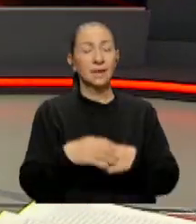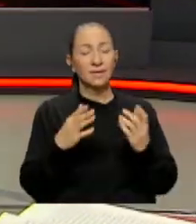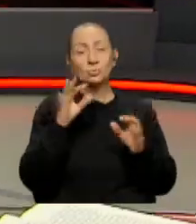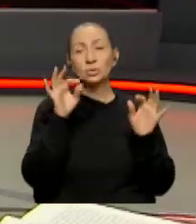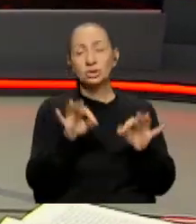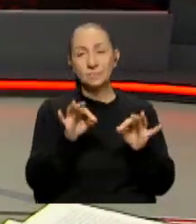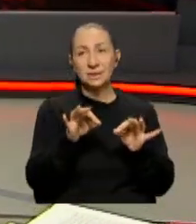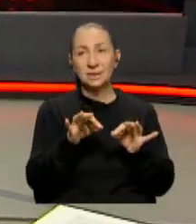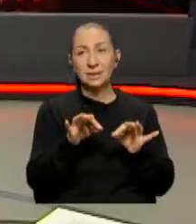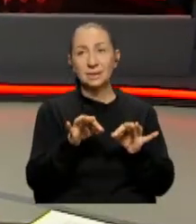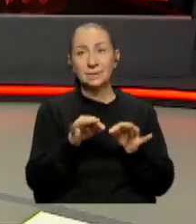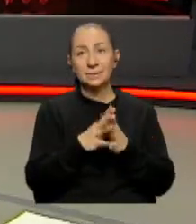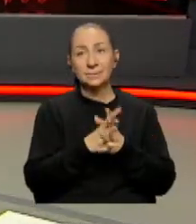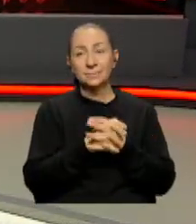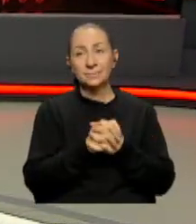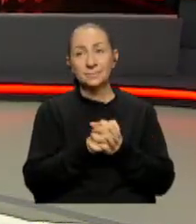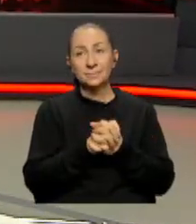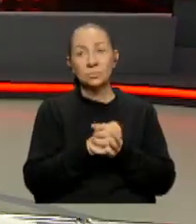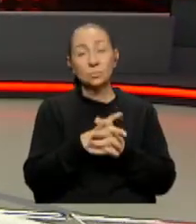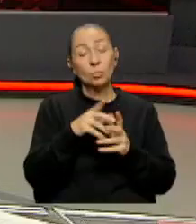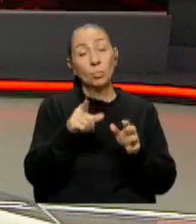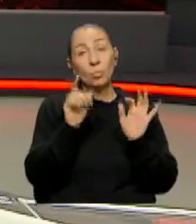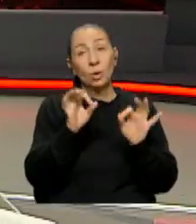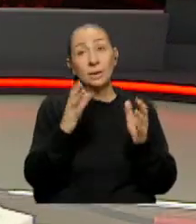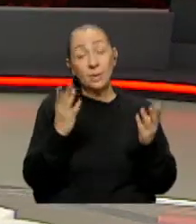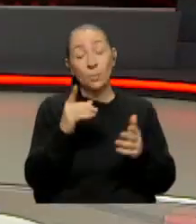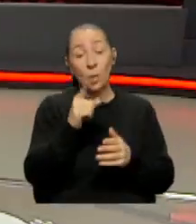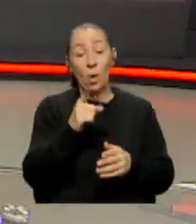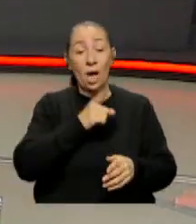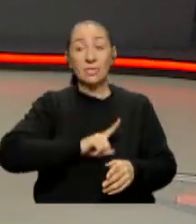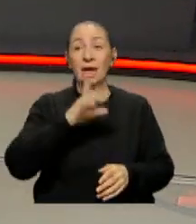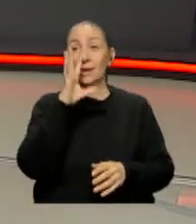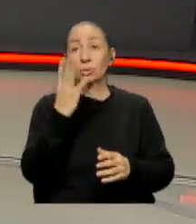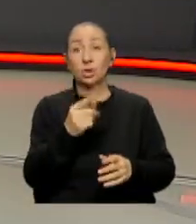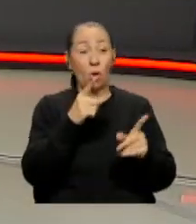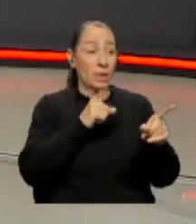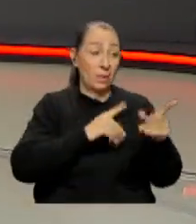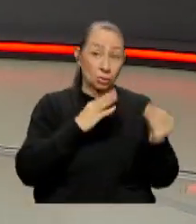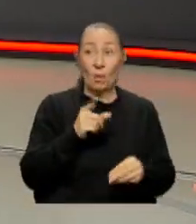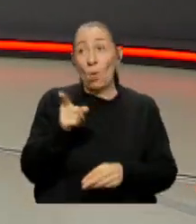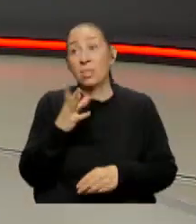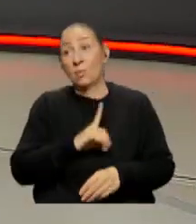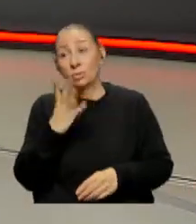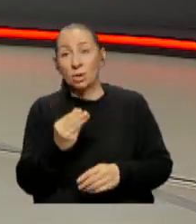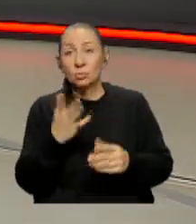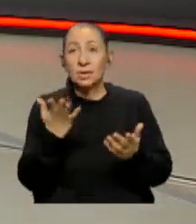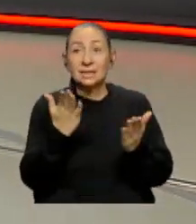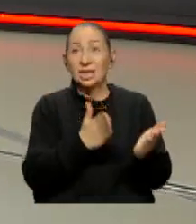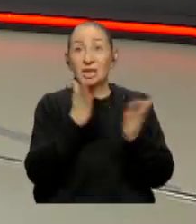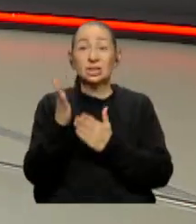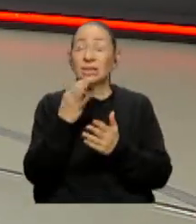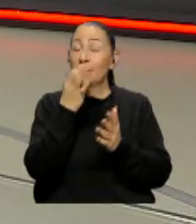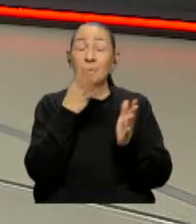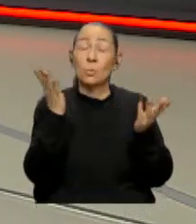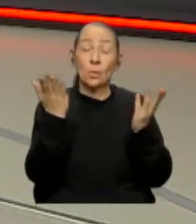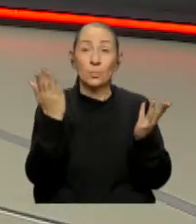Efendim şimdi bu şartlarda bir de tabii o kim aday olacak, o aday mı olacak, bu aday mı olacak? Şimdi buradan nasıl geçeceğiz o habere